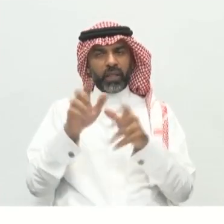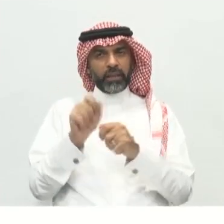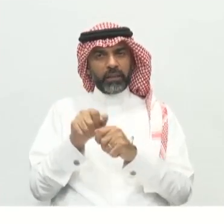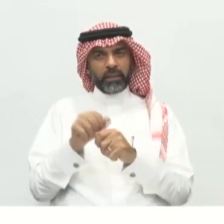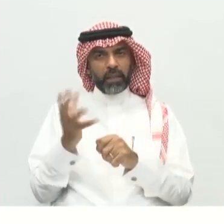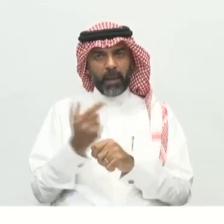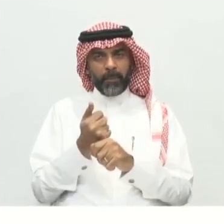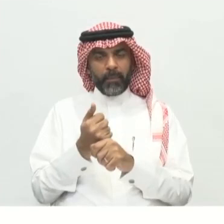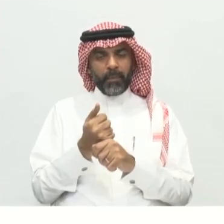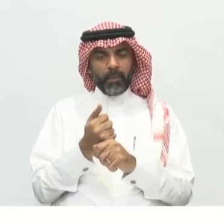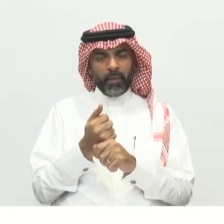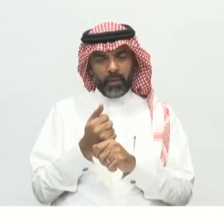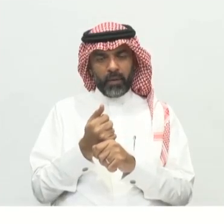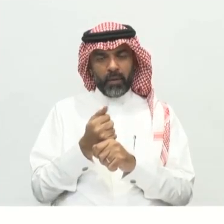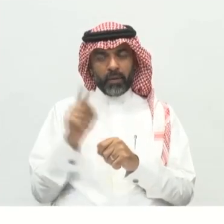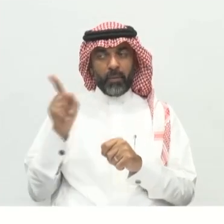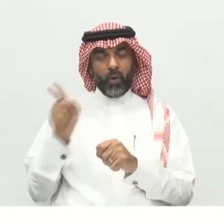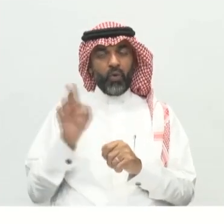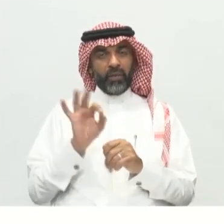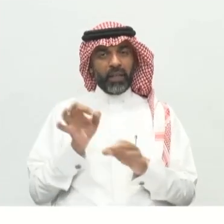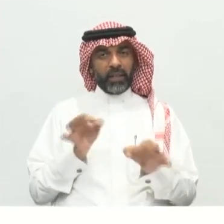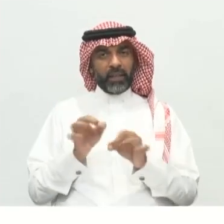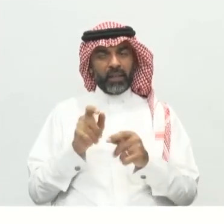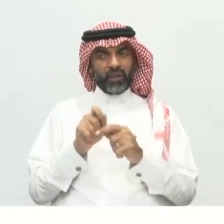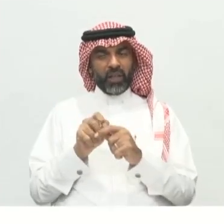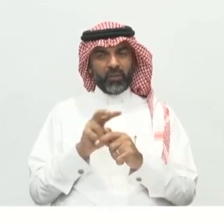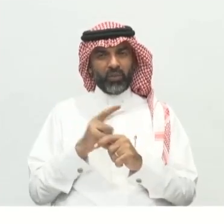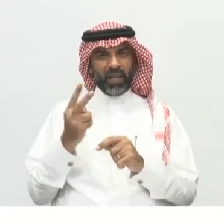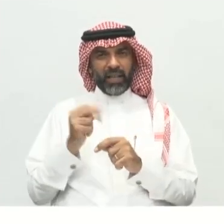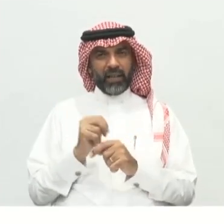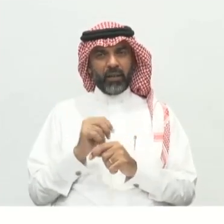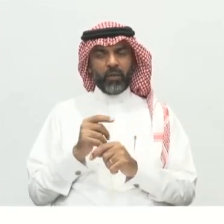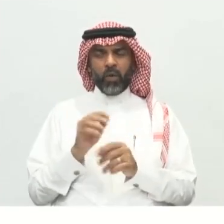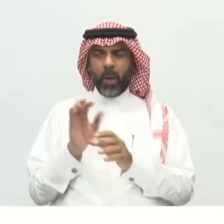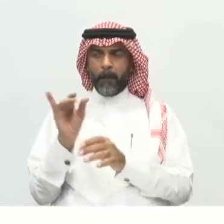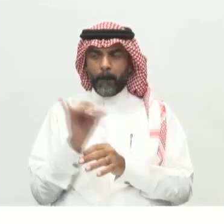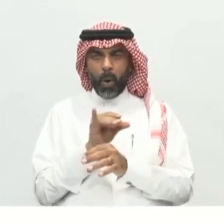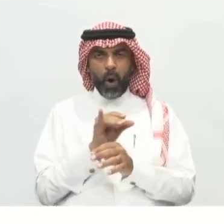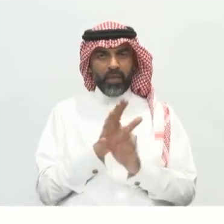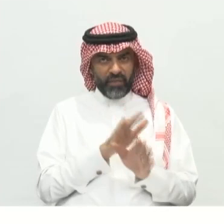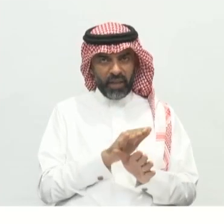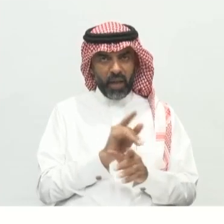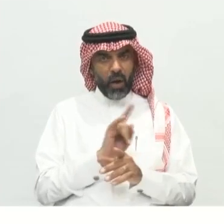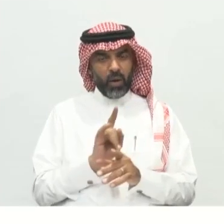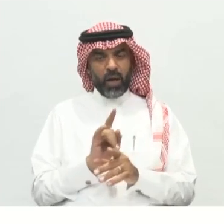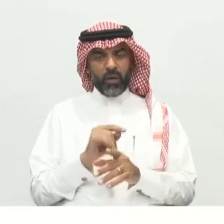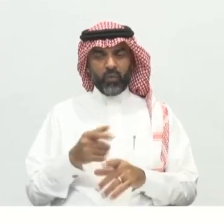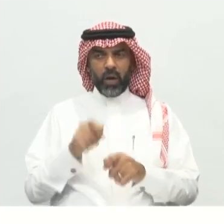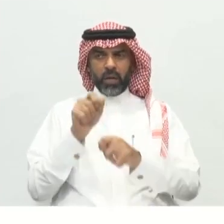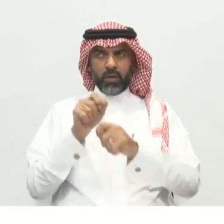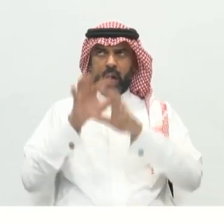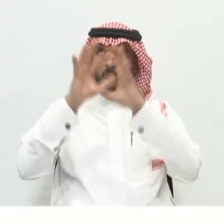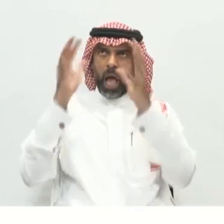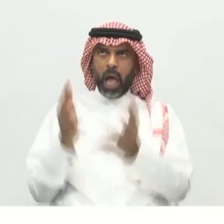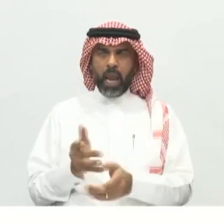امثله متغيرات الحاله لمشكله تخطيطات الانتاج توفر الموارد الخام وسعه الات الانتاج